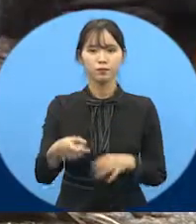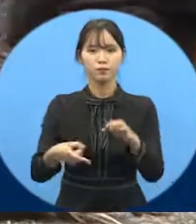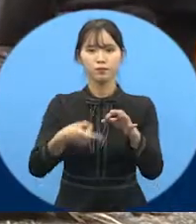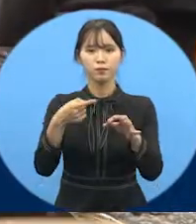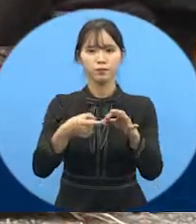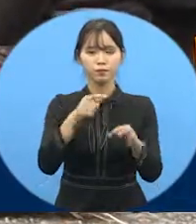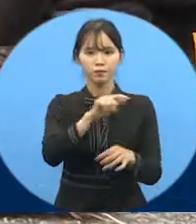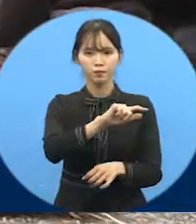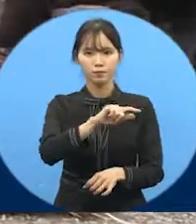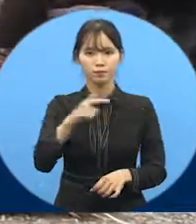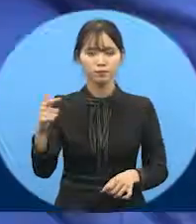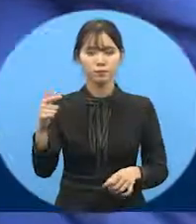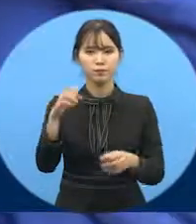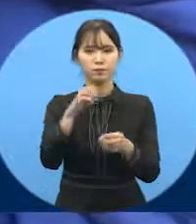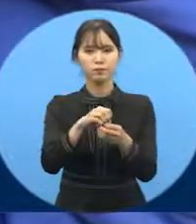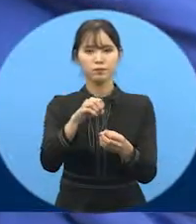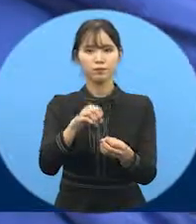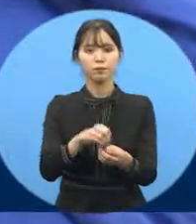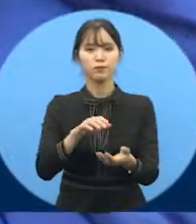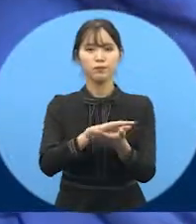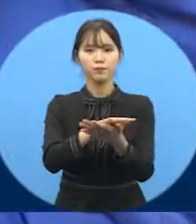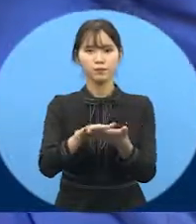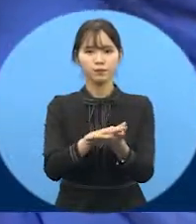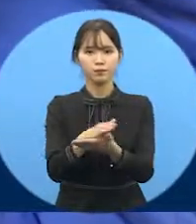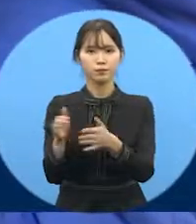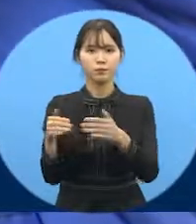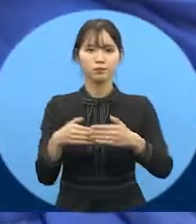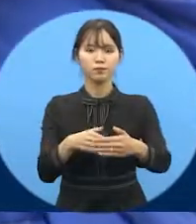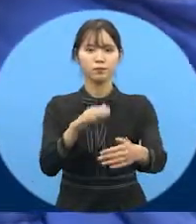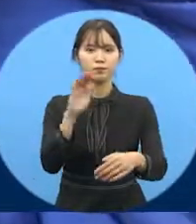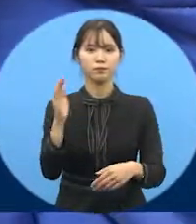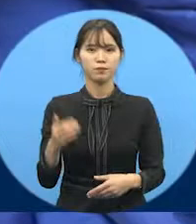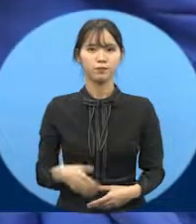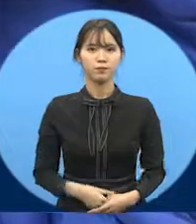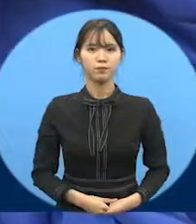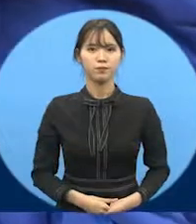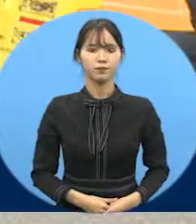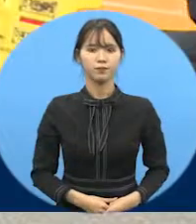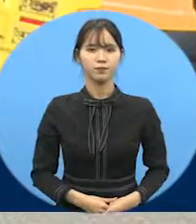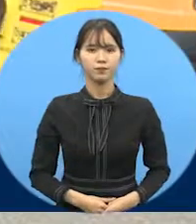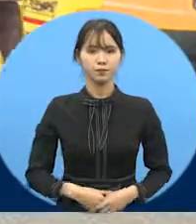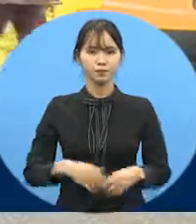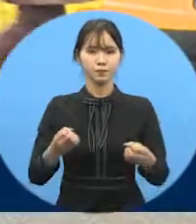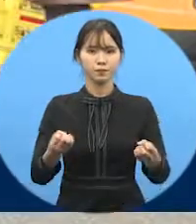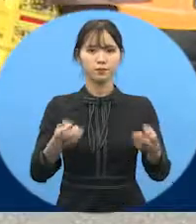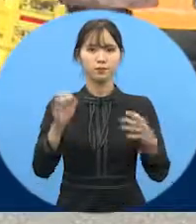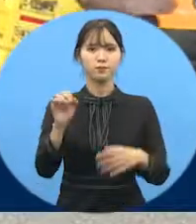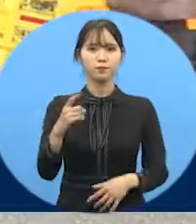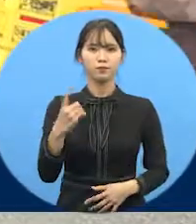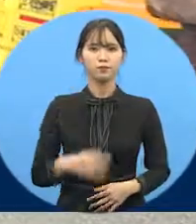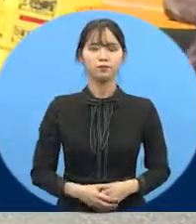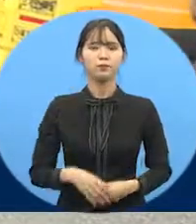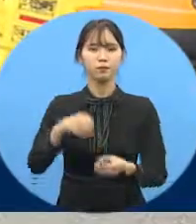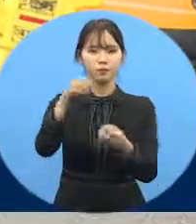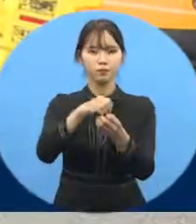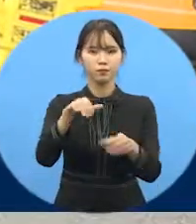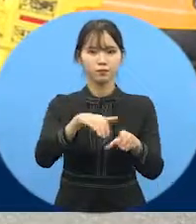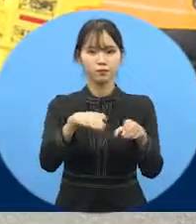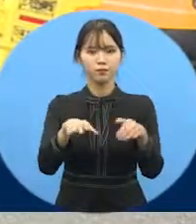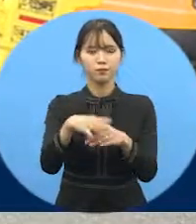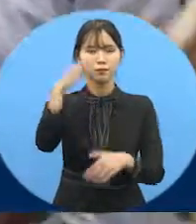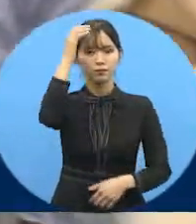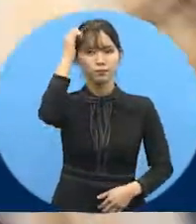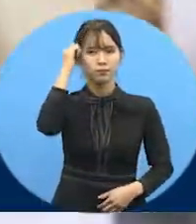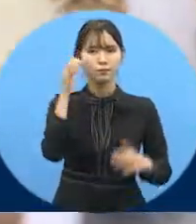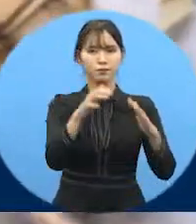제기차기 등 다채로운 민속놀이 와 풍물패 공연 등이 진행됐습니다 구는 이번 행사를 통해 전통문화의